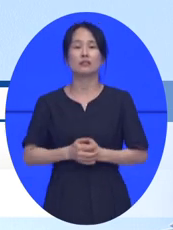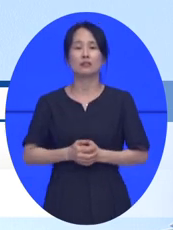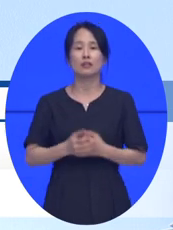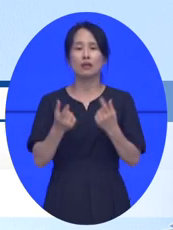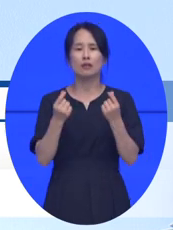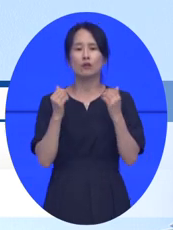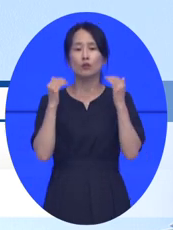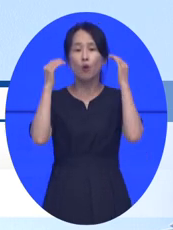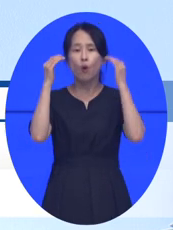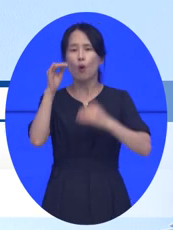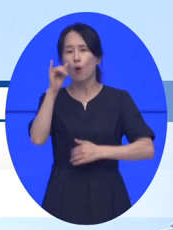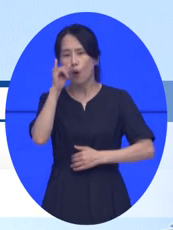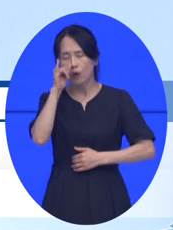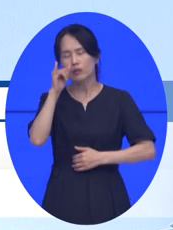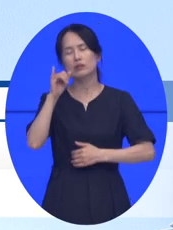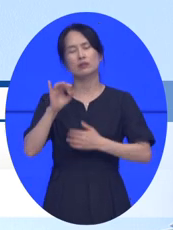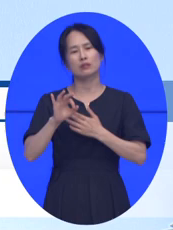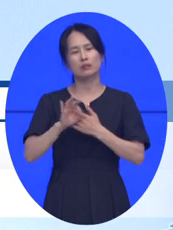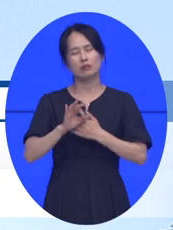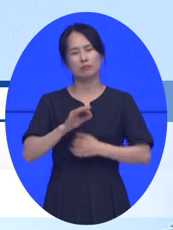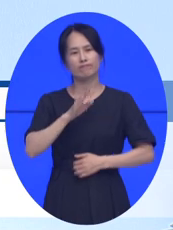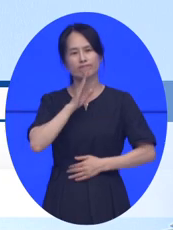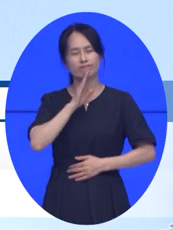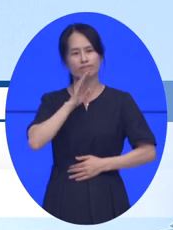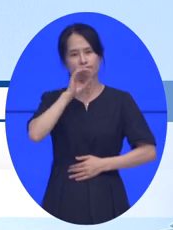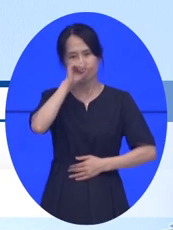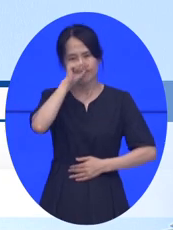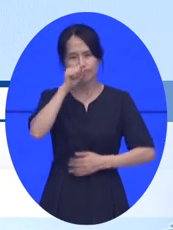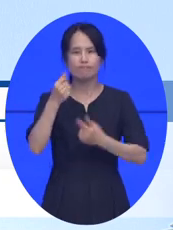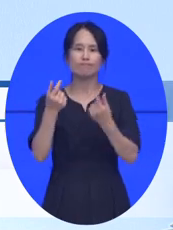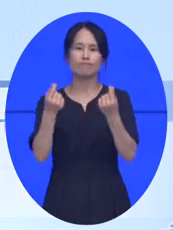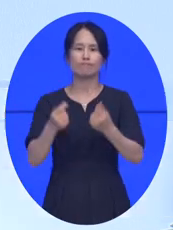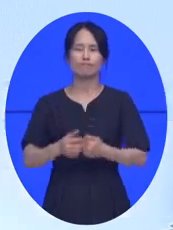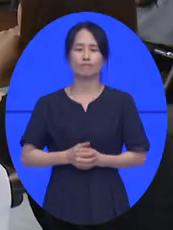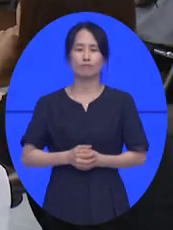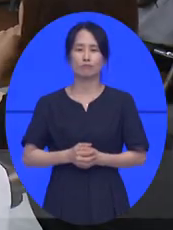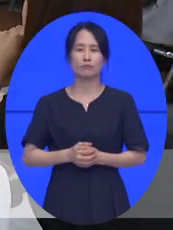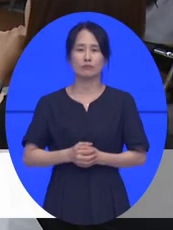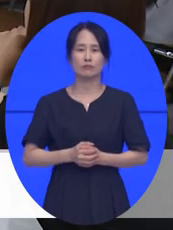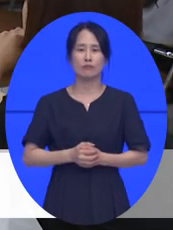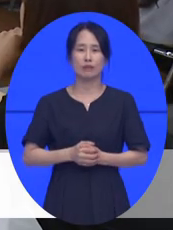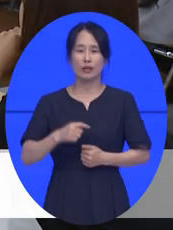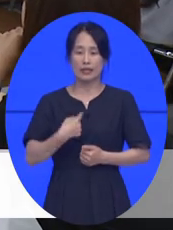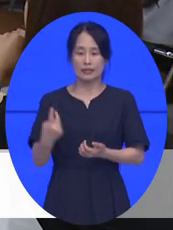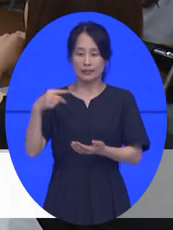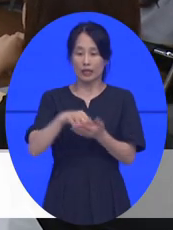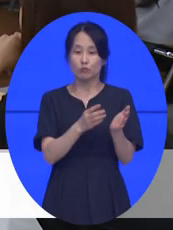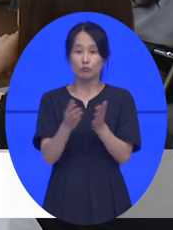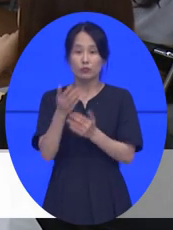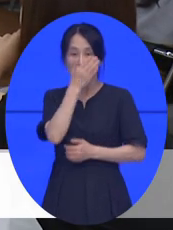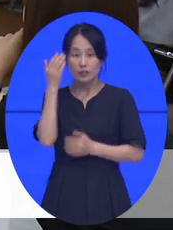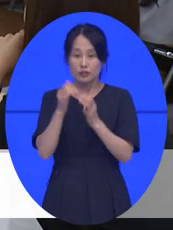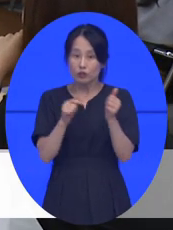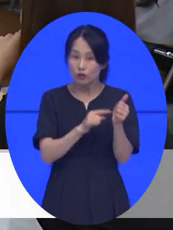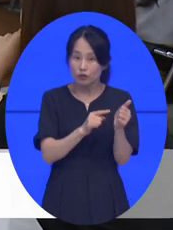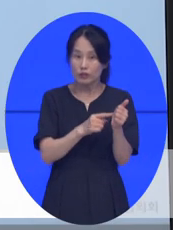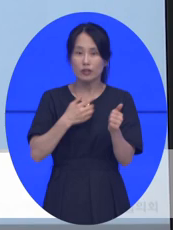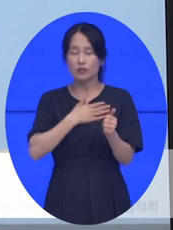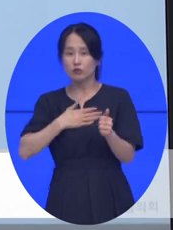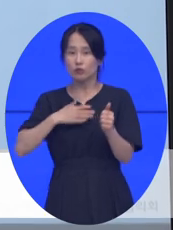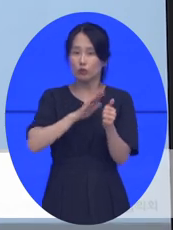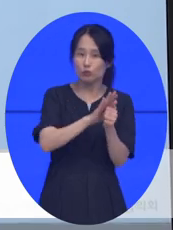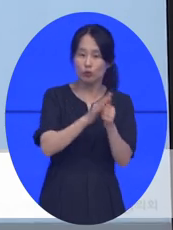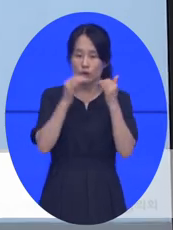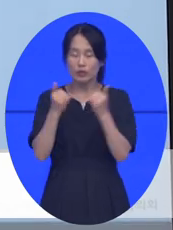있는 그런 어른 있으면 참 좋을 것 같아요. 경기도는 자립 준비 청년에게